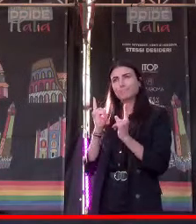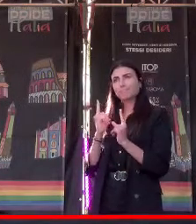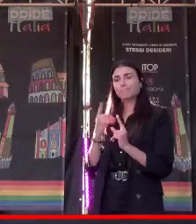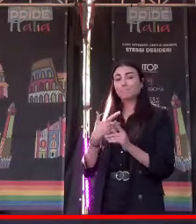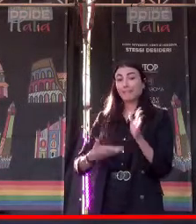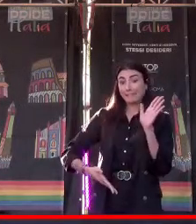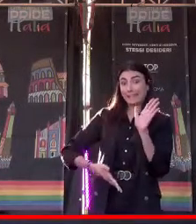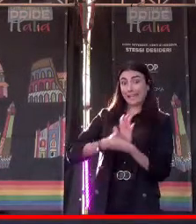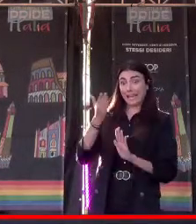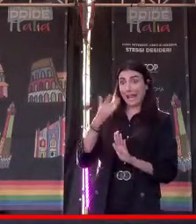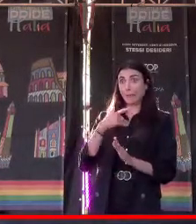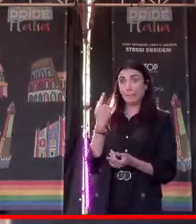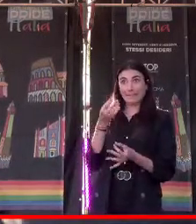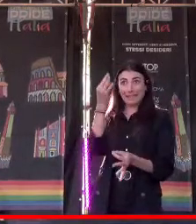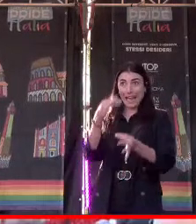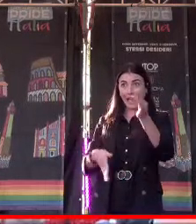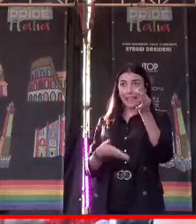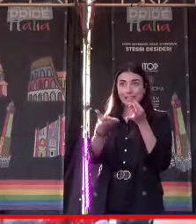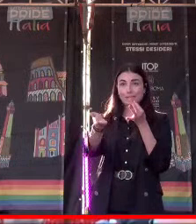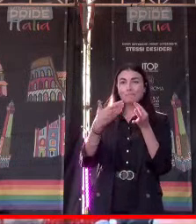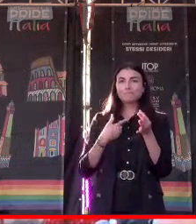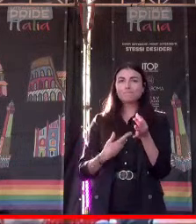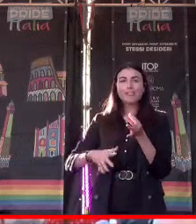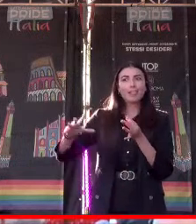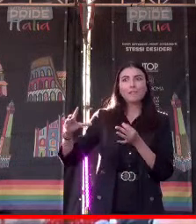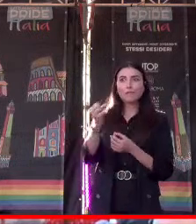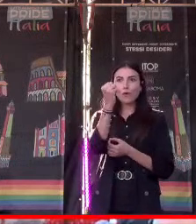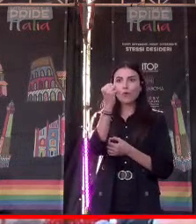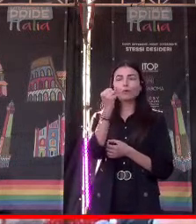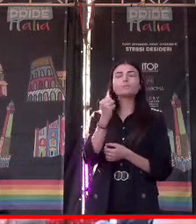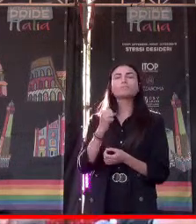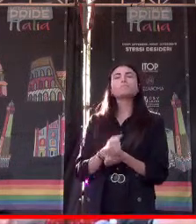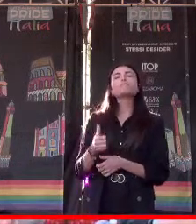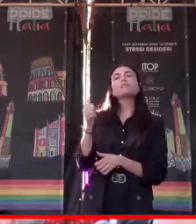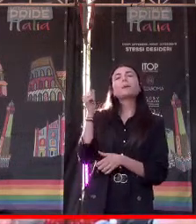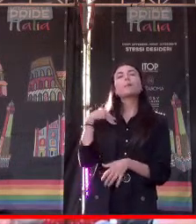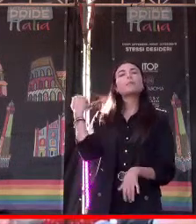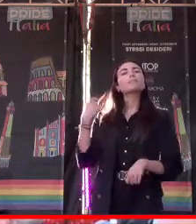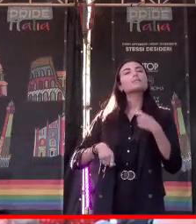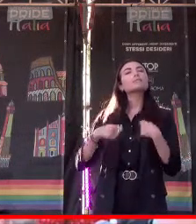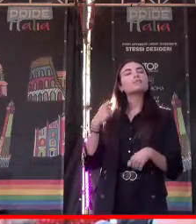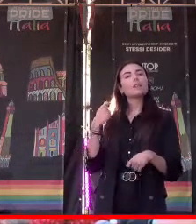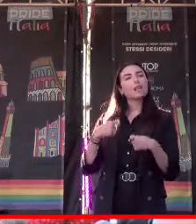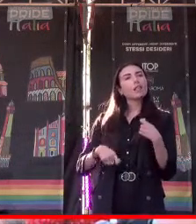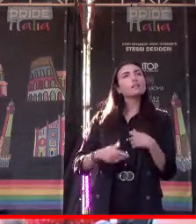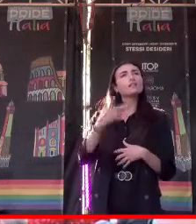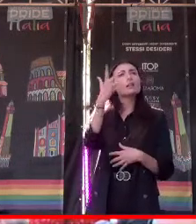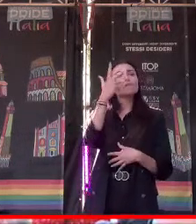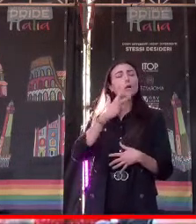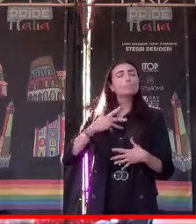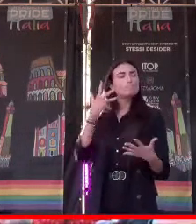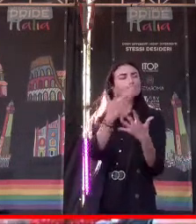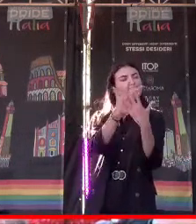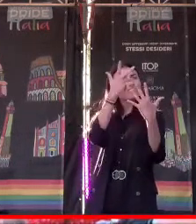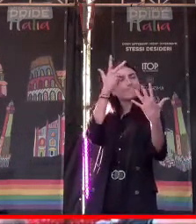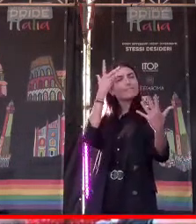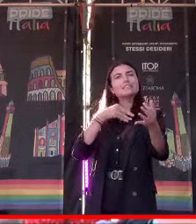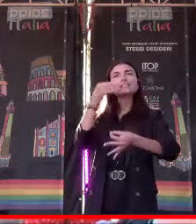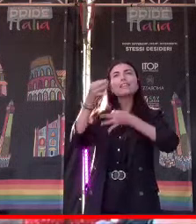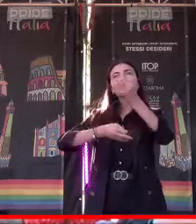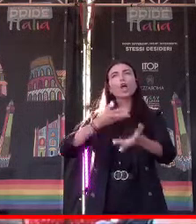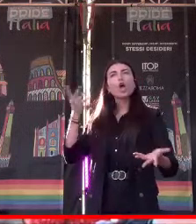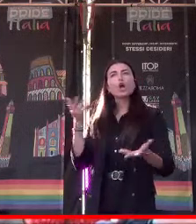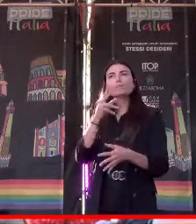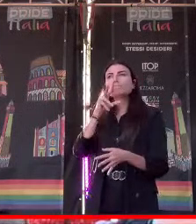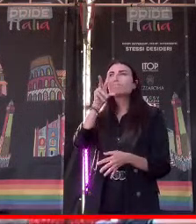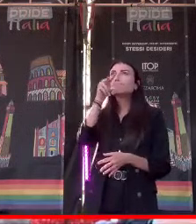mo scappa un attimo, becchiamolo al volo. Io prima del presidente vorrei un attimo rievidenziare che significa, di che stiamo